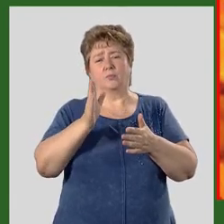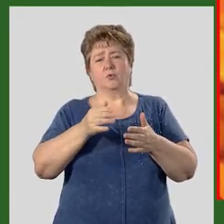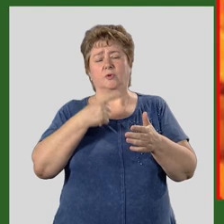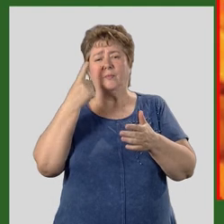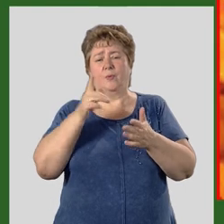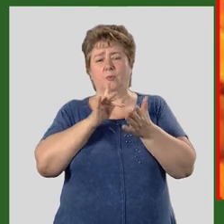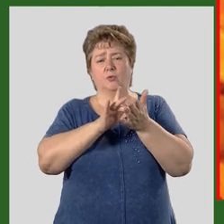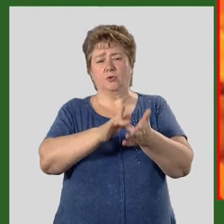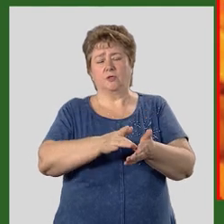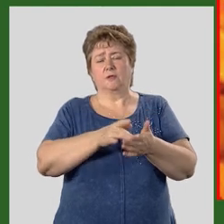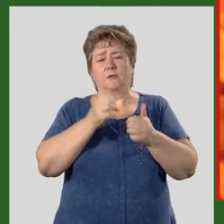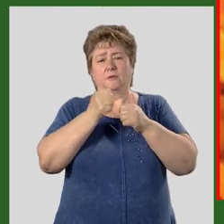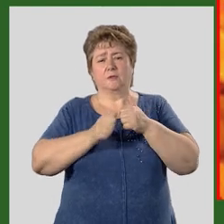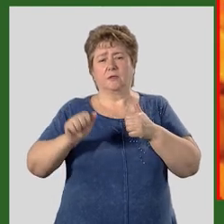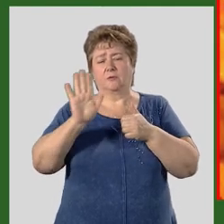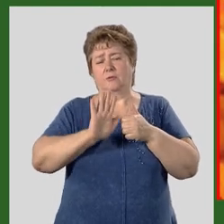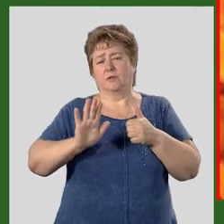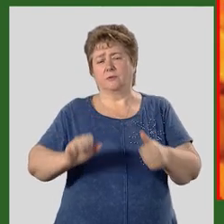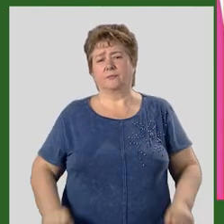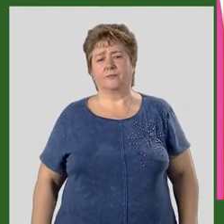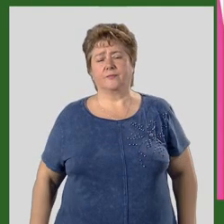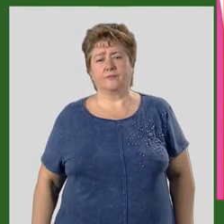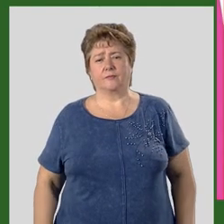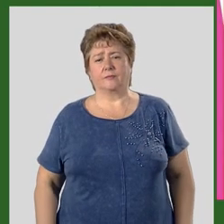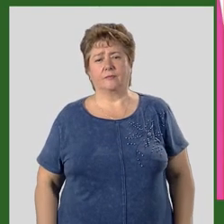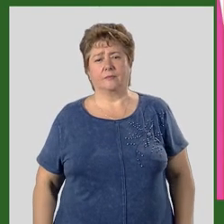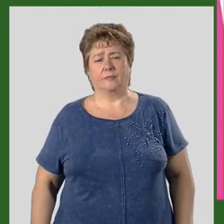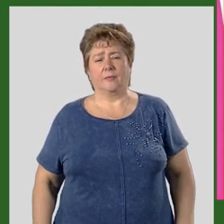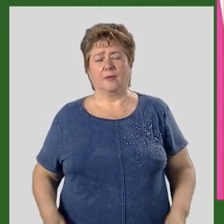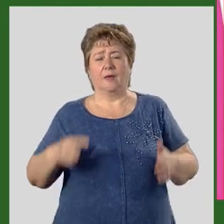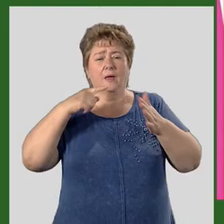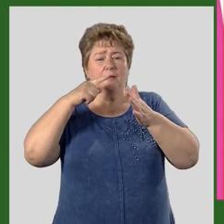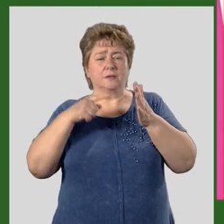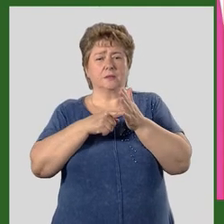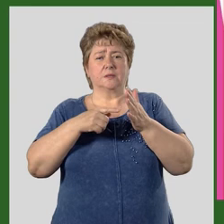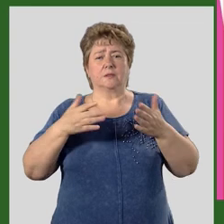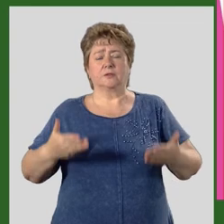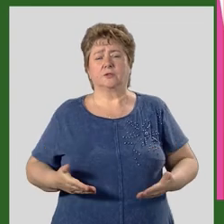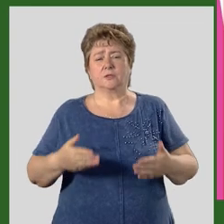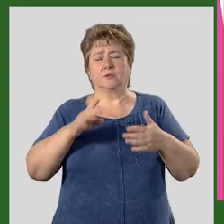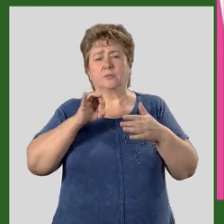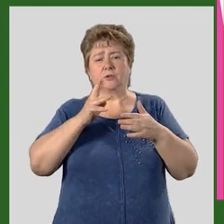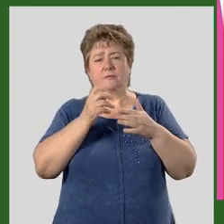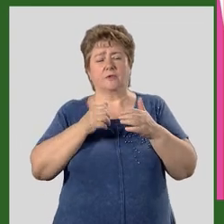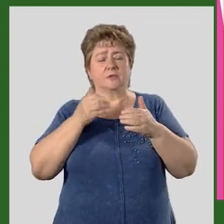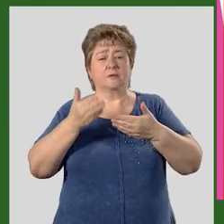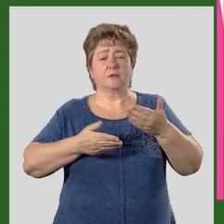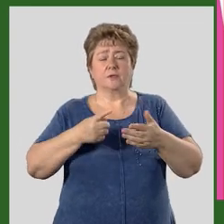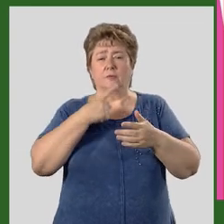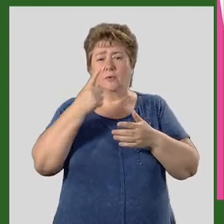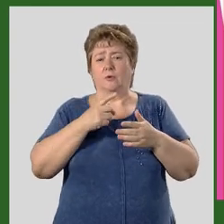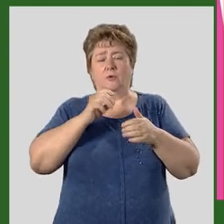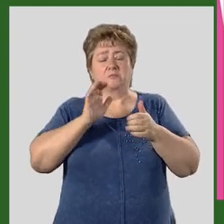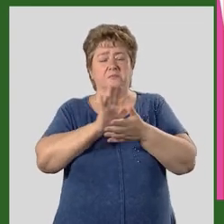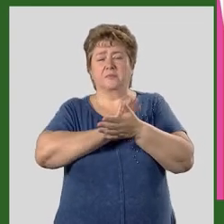первым путешествием в Центральную Азию. Цель жизни Пржевальского – идти вперед и